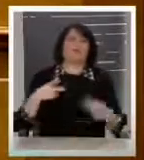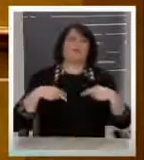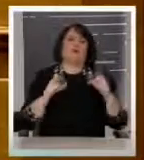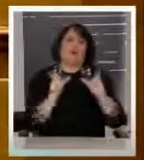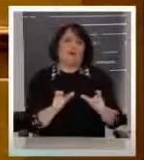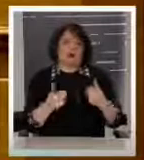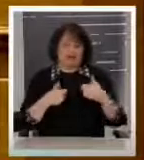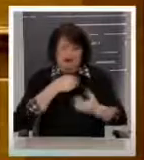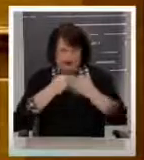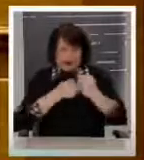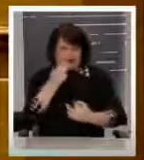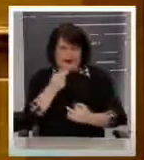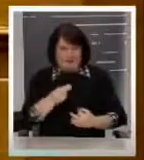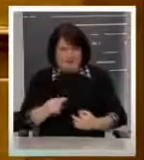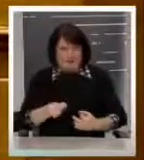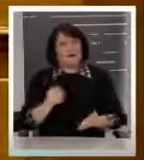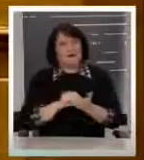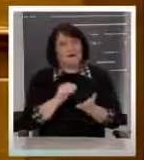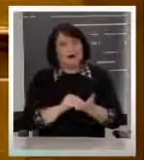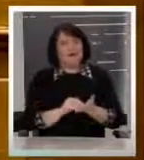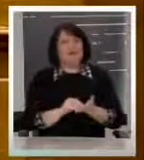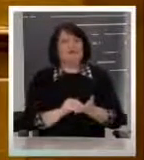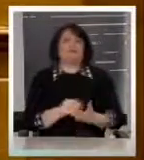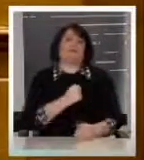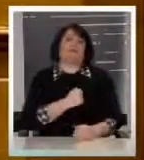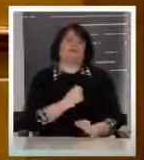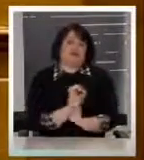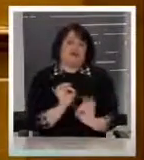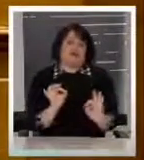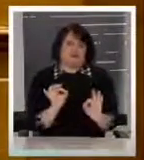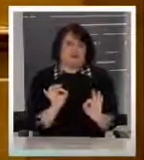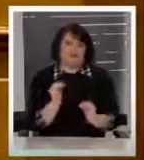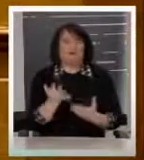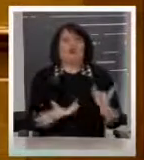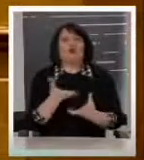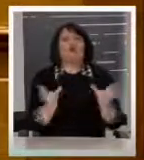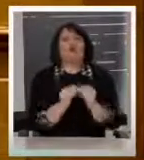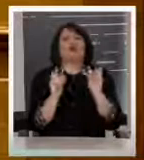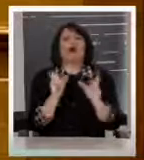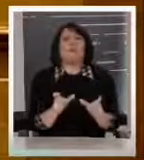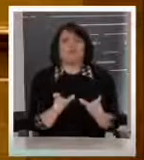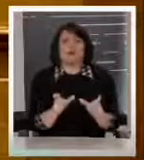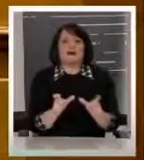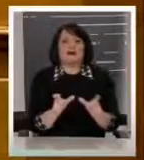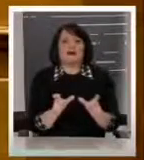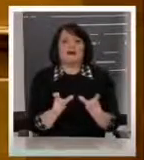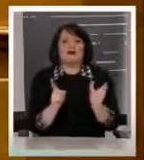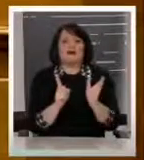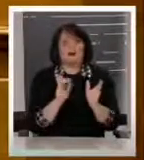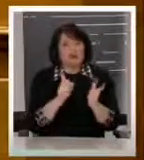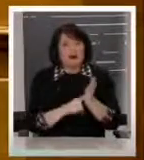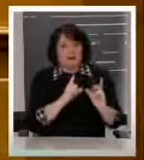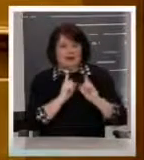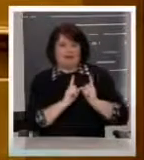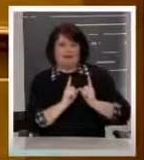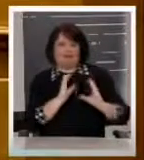Υπουργείου Εθνικής Άμυνας, και να πω ότι για άλλη μια φορά, γιατί το πιστεύω ακράδαντα, ο προϋπολογισμός άμυνας θα πρέπει να είναι ένα πεδίο συνεννόησης